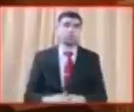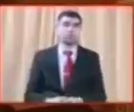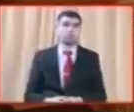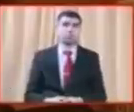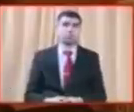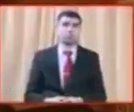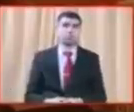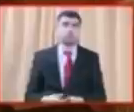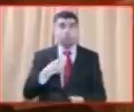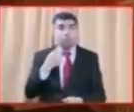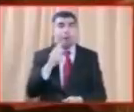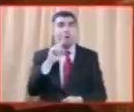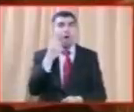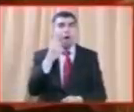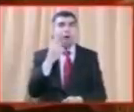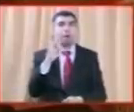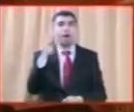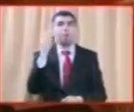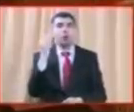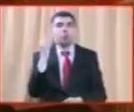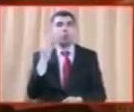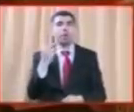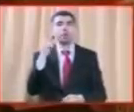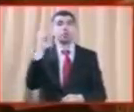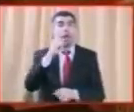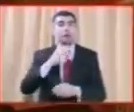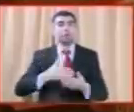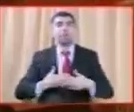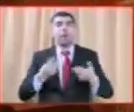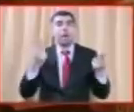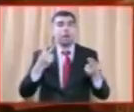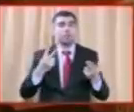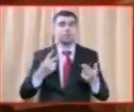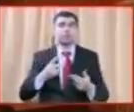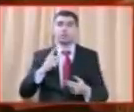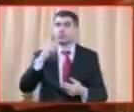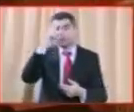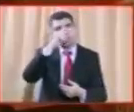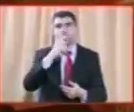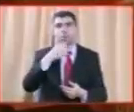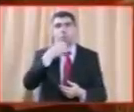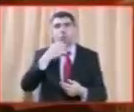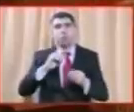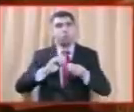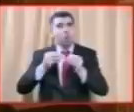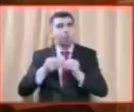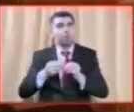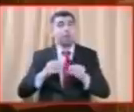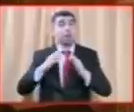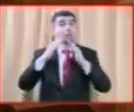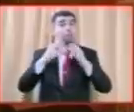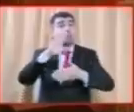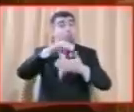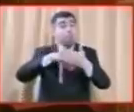هي ماشي في عام ولا في 4 شهور ولا في شهر غيتصايب هذا الشيء. كاين واحد المخطط ديال المناطق الجبليه